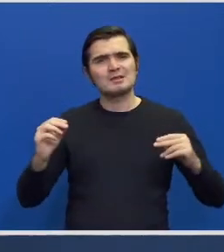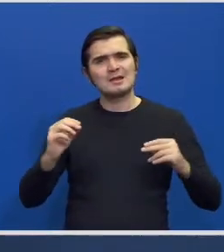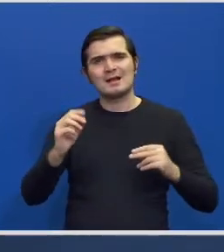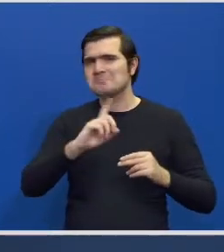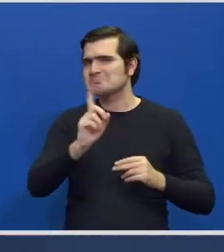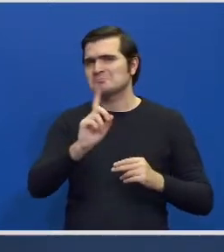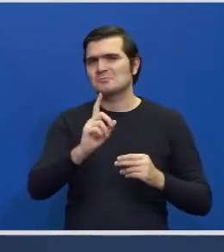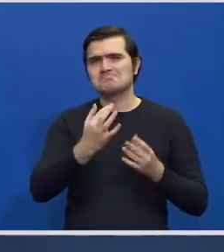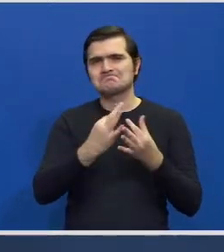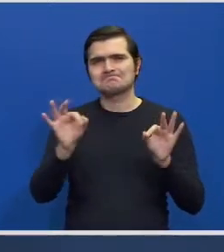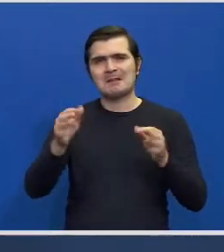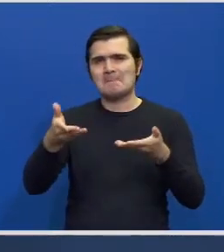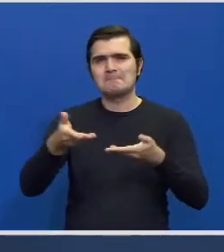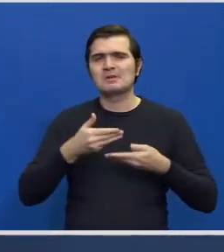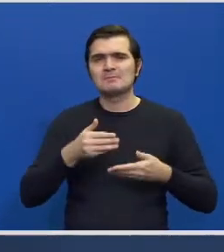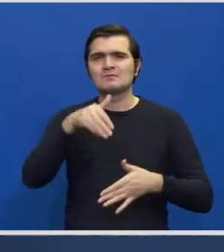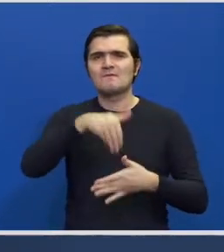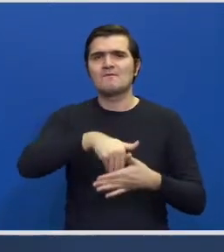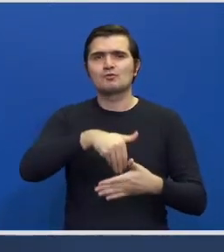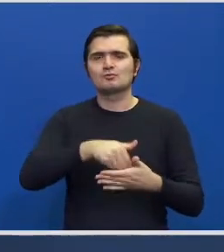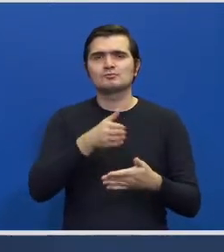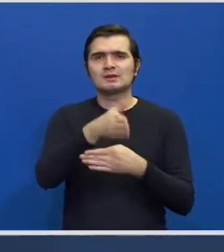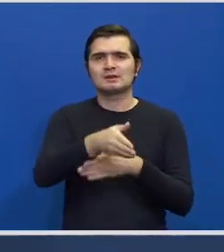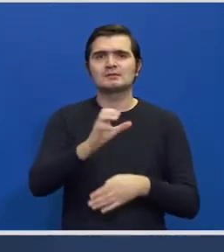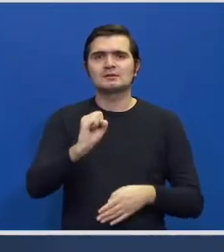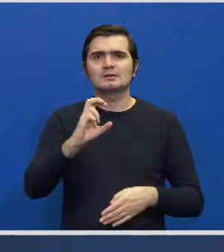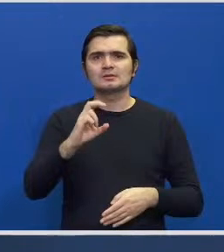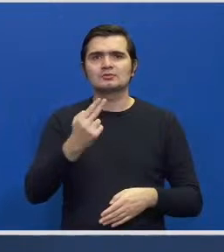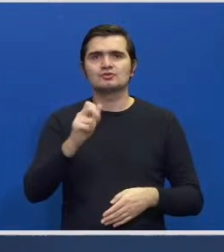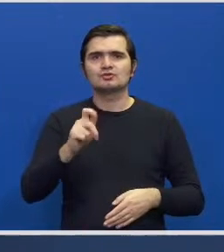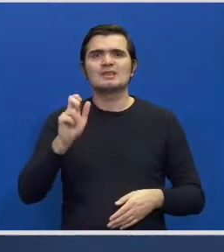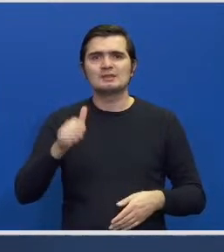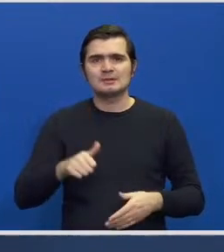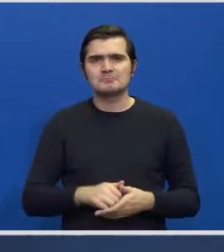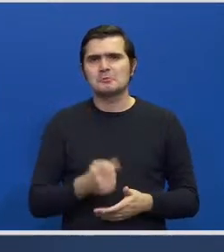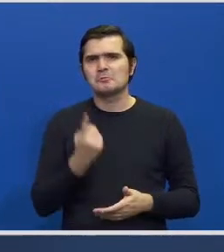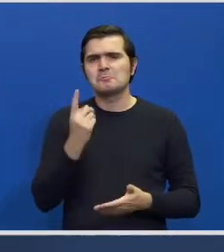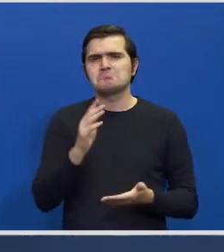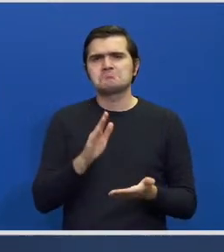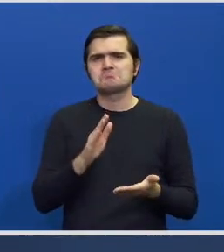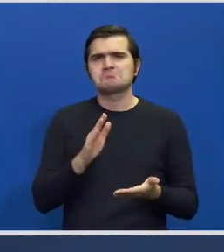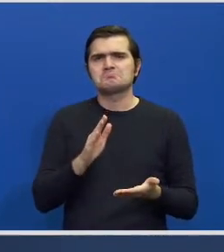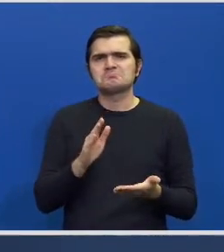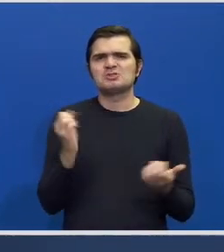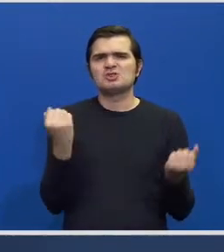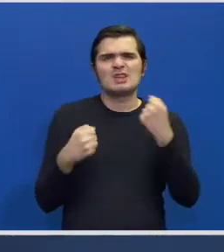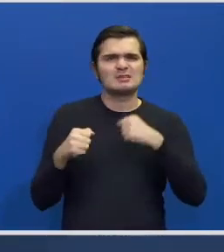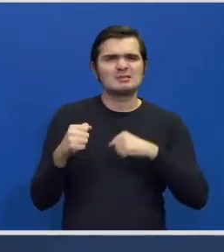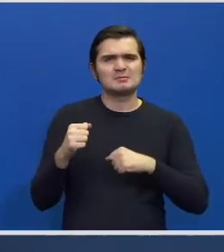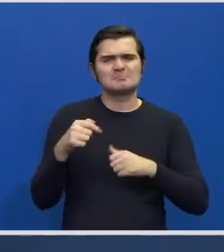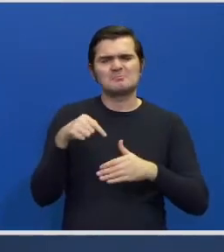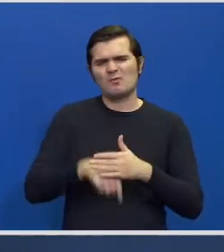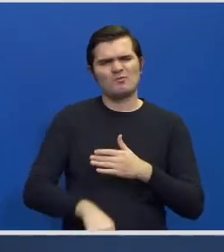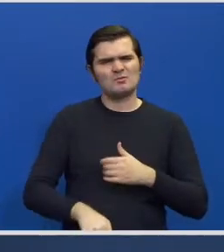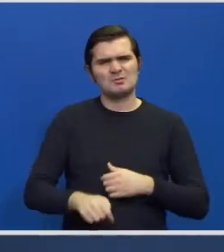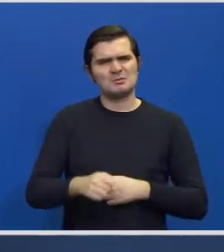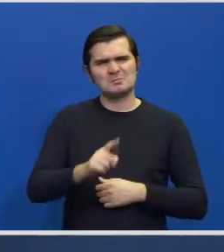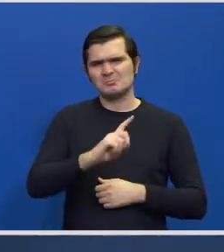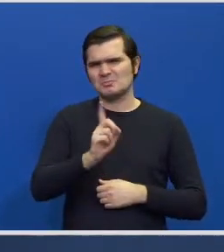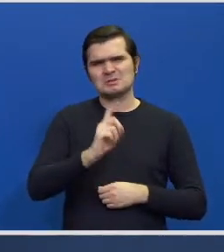privința faptului că România nu a primit astăzi un vot pentru intrarea în spațiul Schengen. Un gest profund